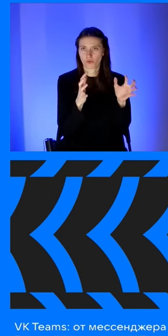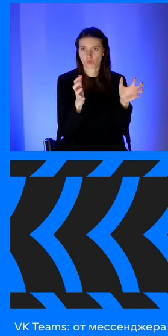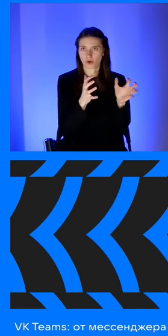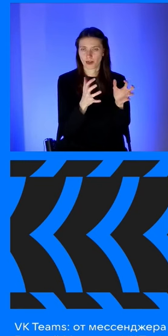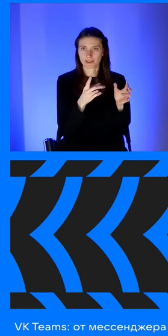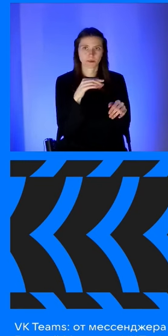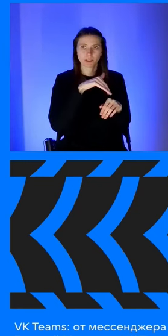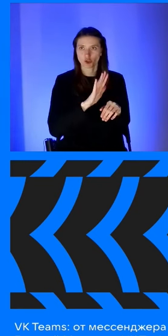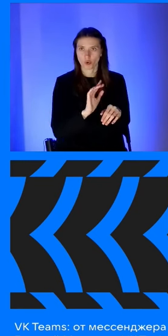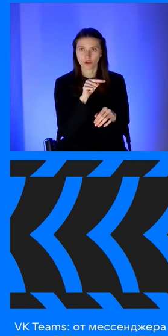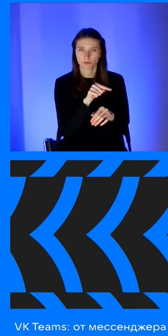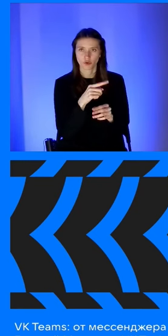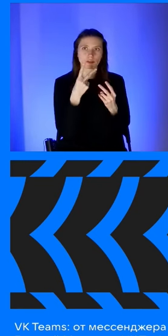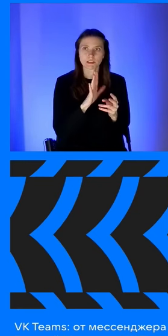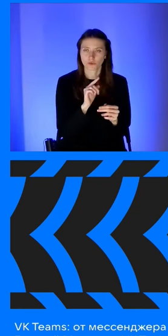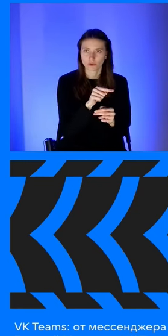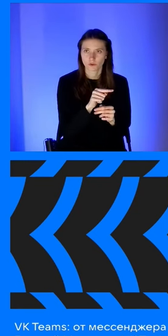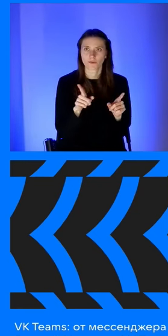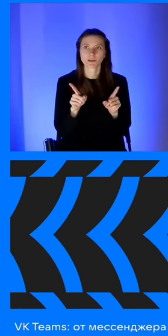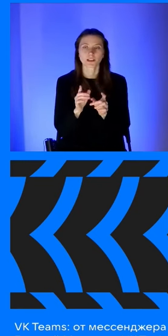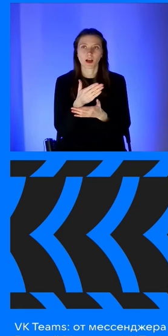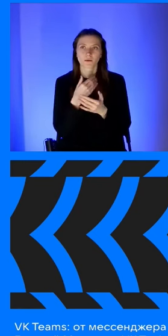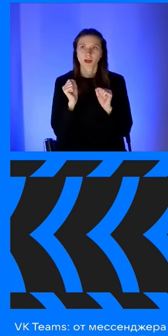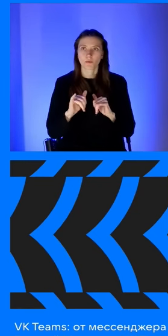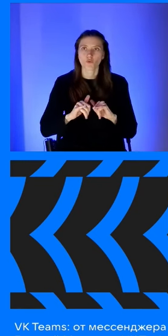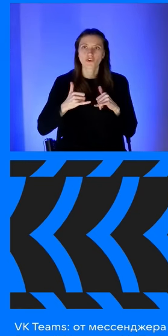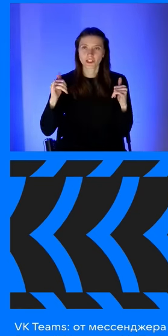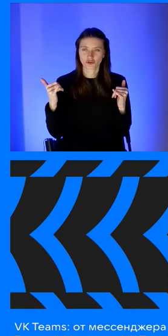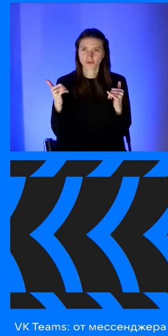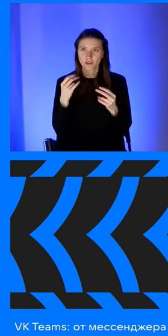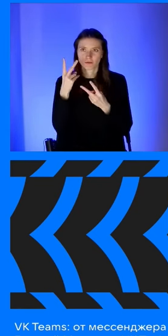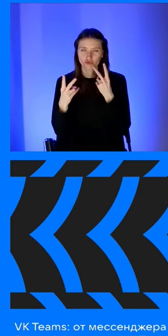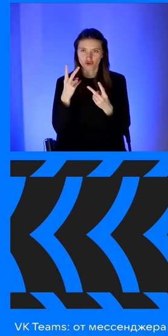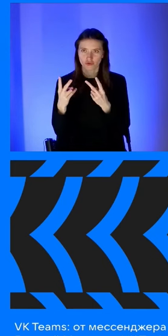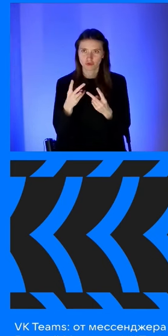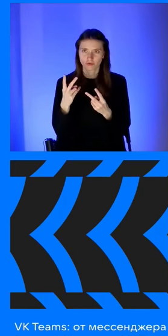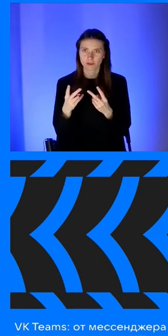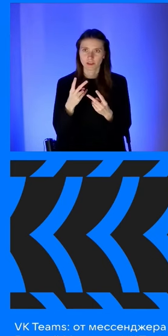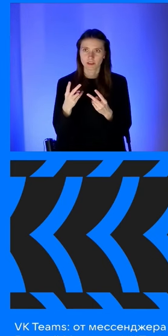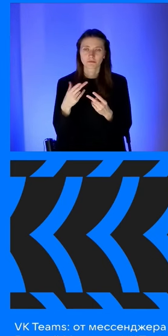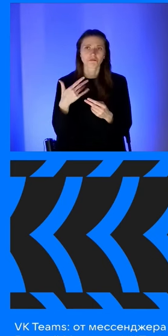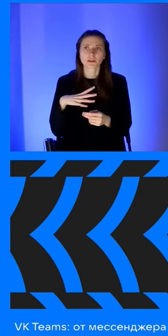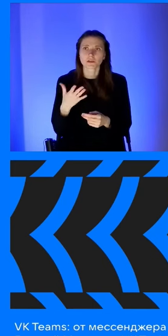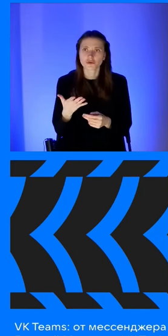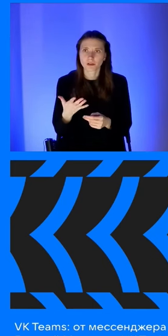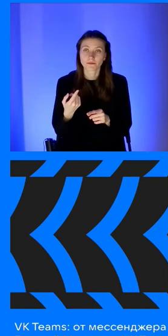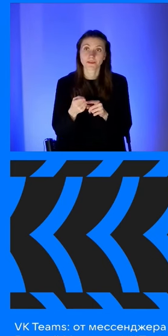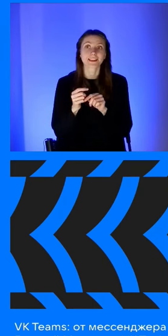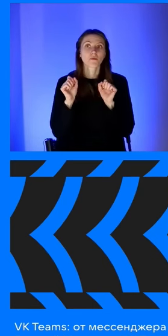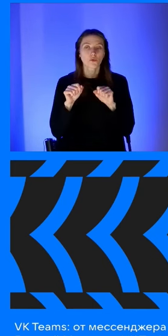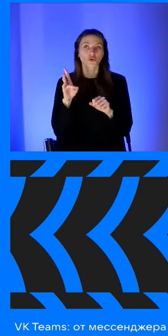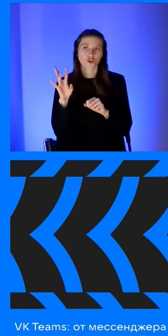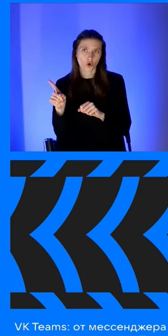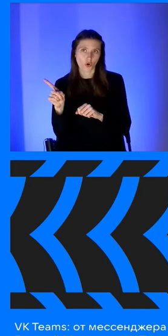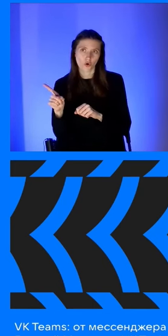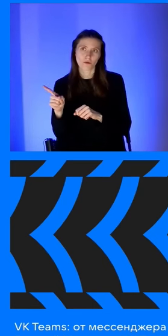И таким образом масштабировать, например, там, чтение. Но зачем? То есть это теоретически можно, на практике не нужно. То